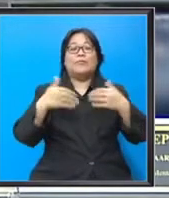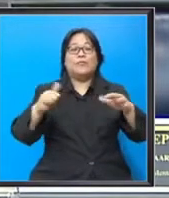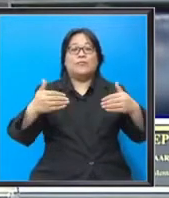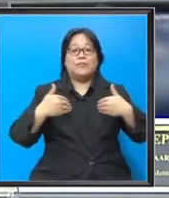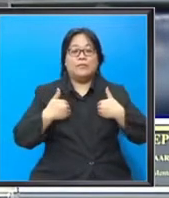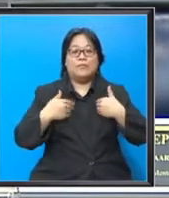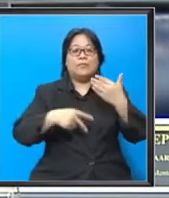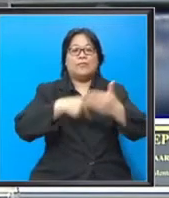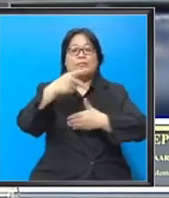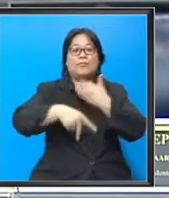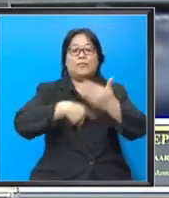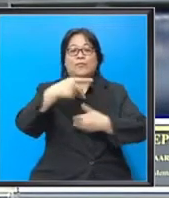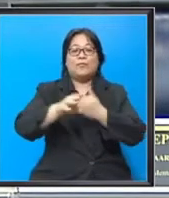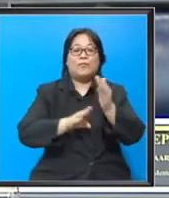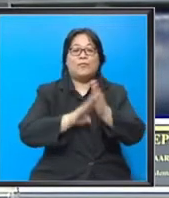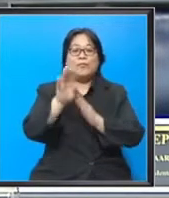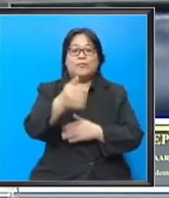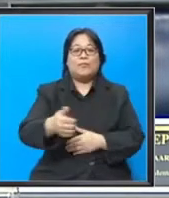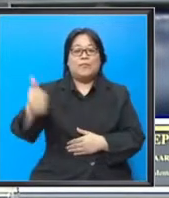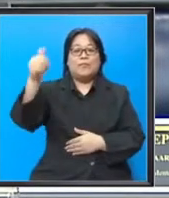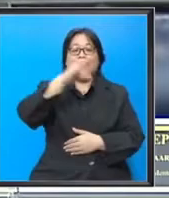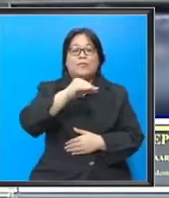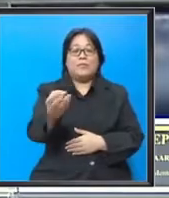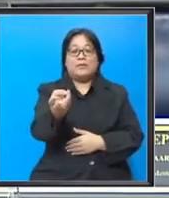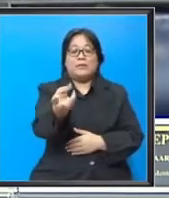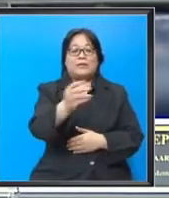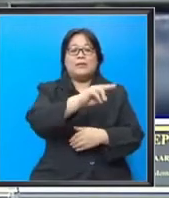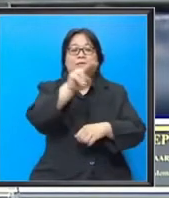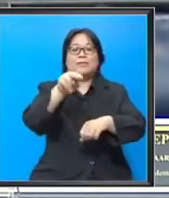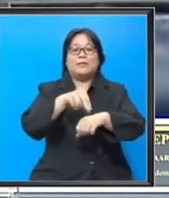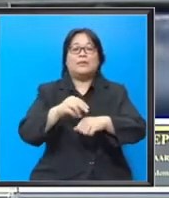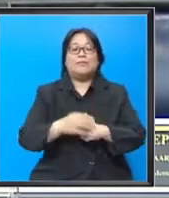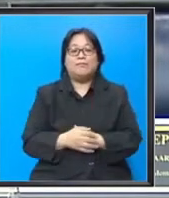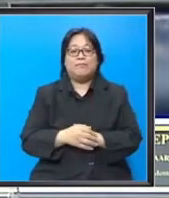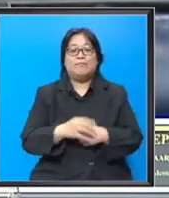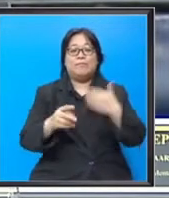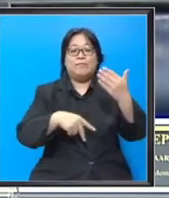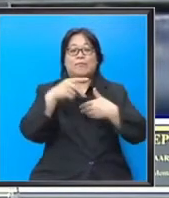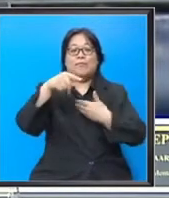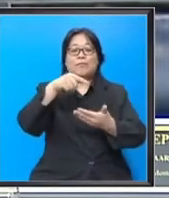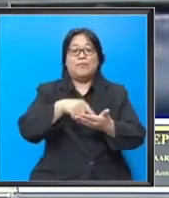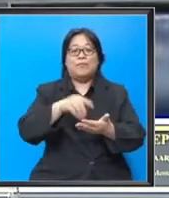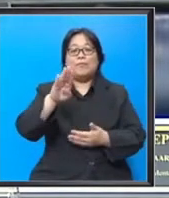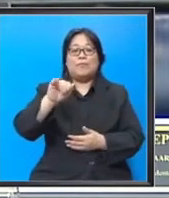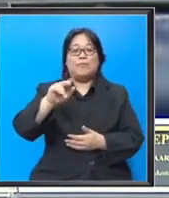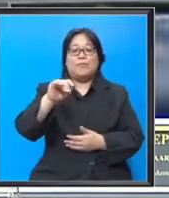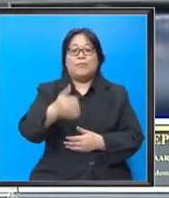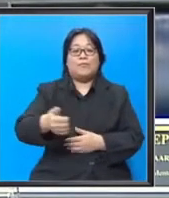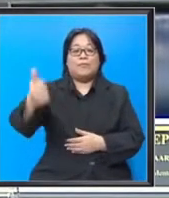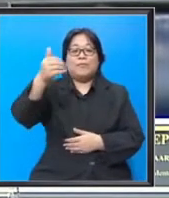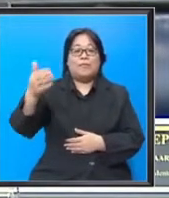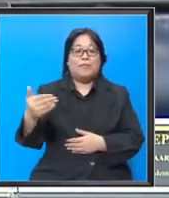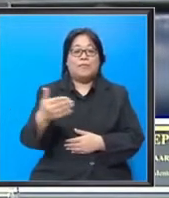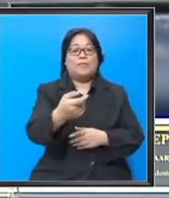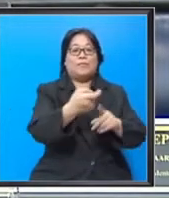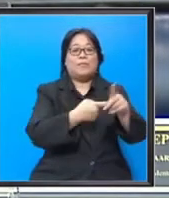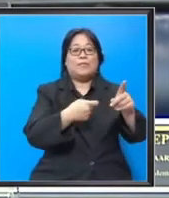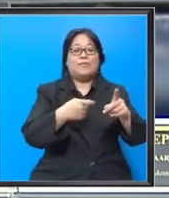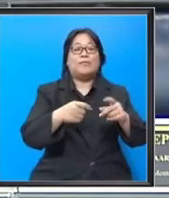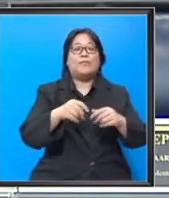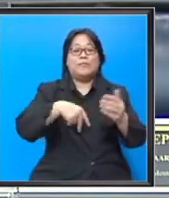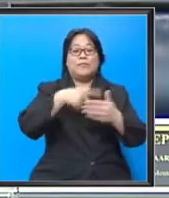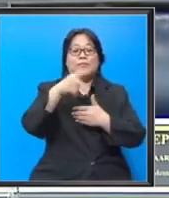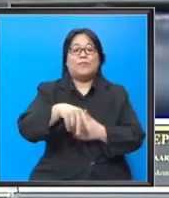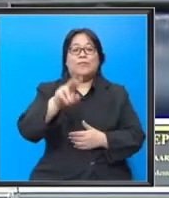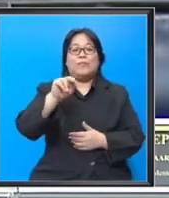melaksanakan program pembangunan induk dan pengeluaran benih kebangsaan dibawa program ini bak keindo ikan daripada program ini